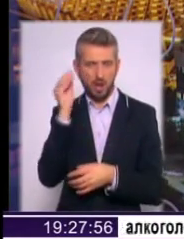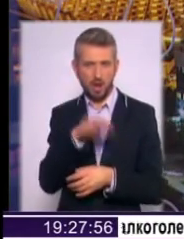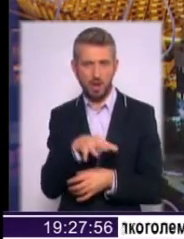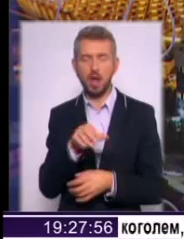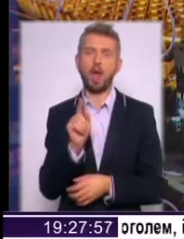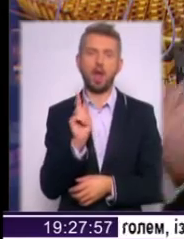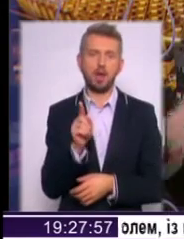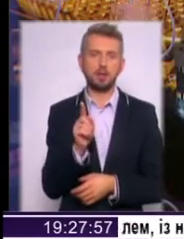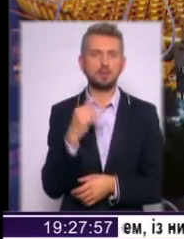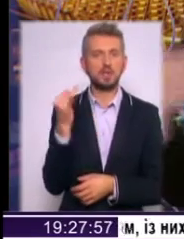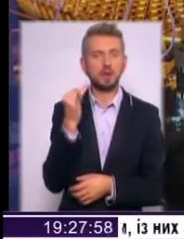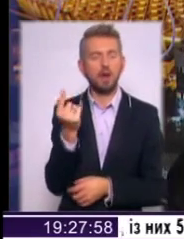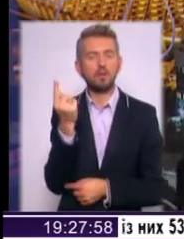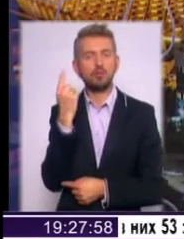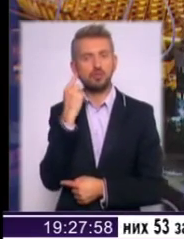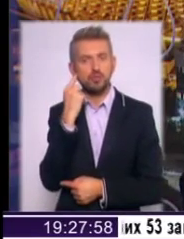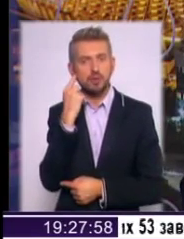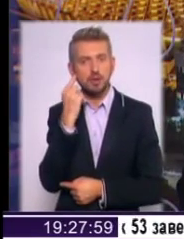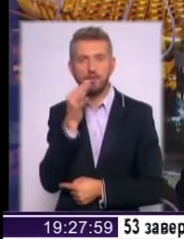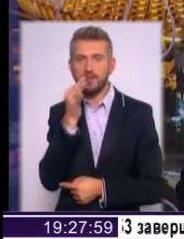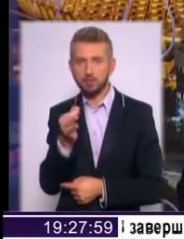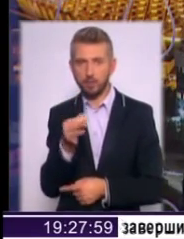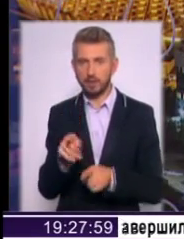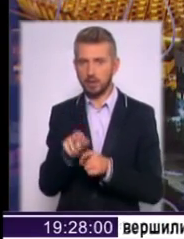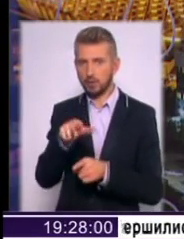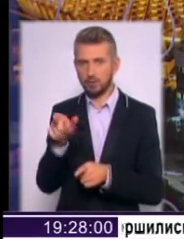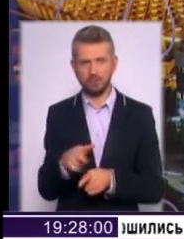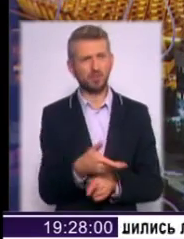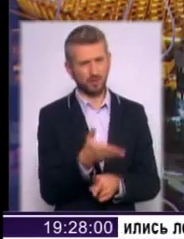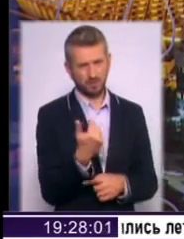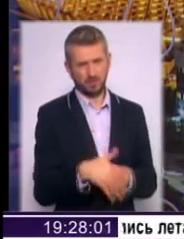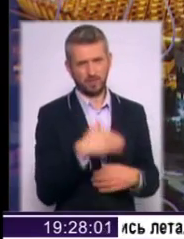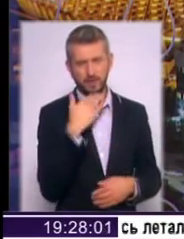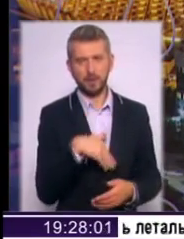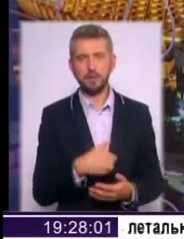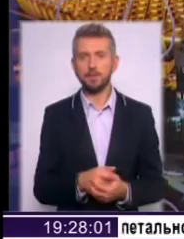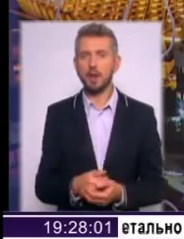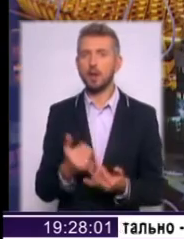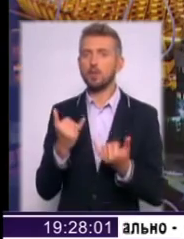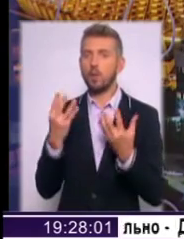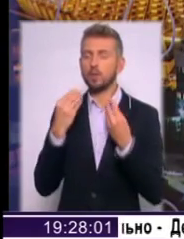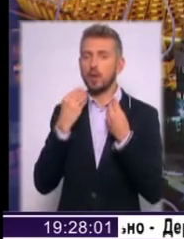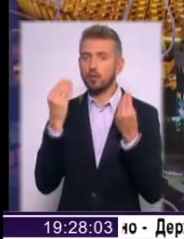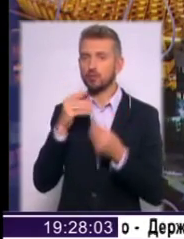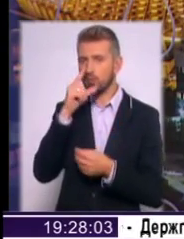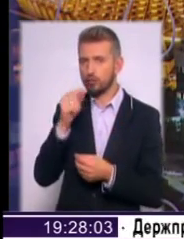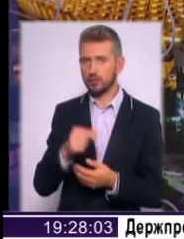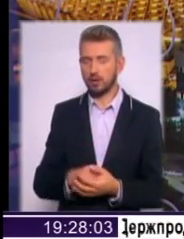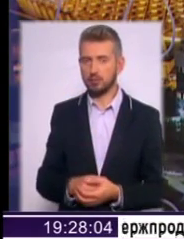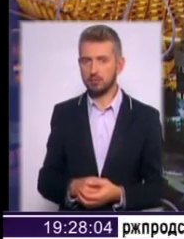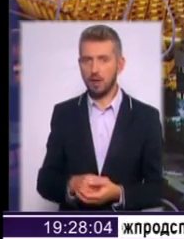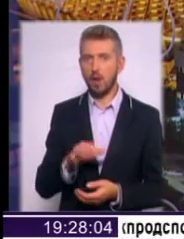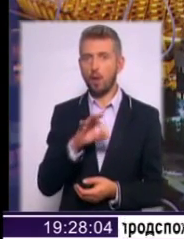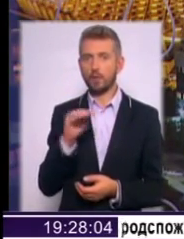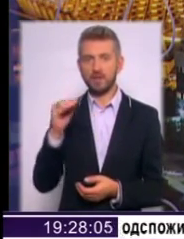цікаво чути відповіді таких людей. Ну, давайте не сьогодні день народження в Путіна, і офіційний